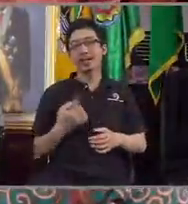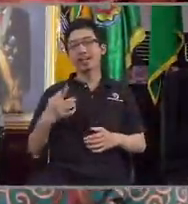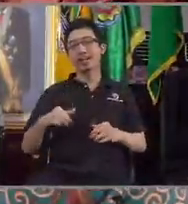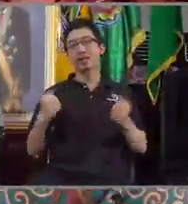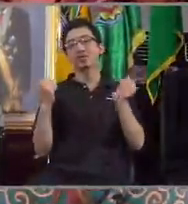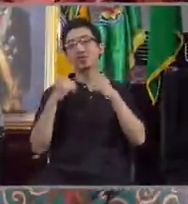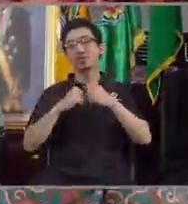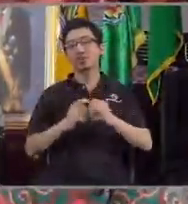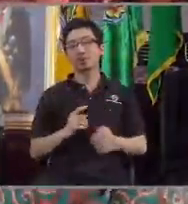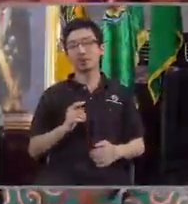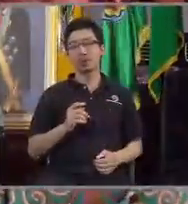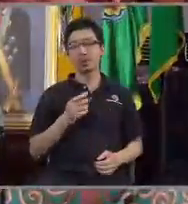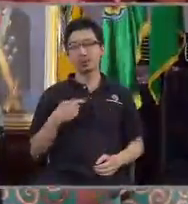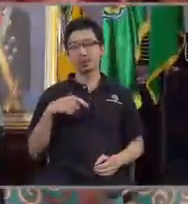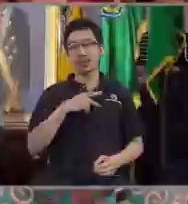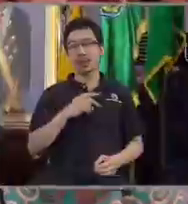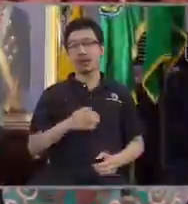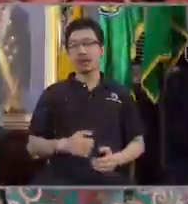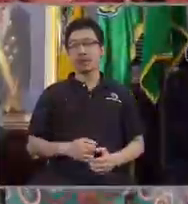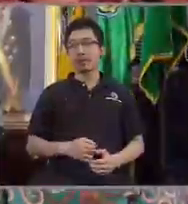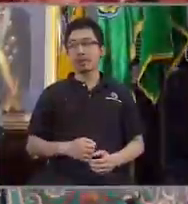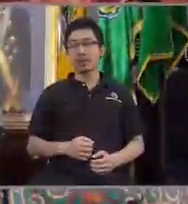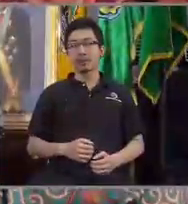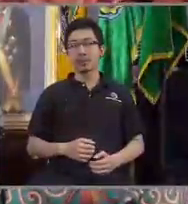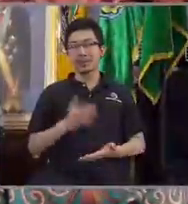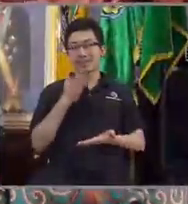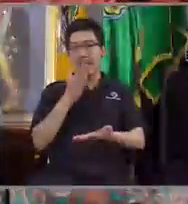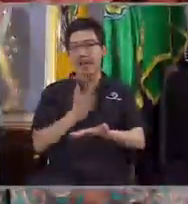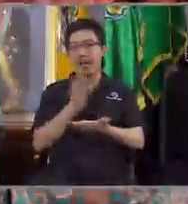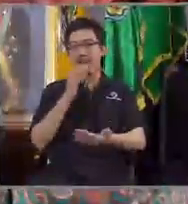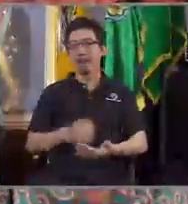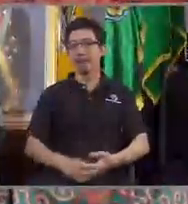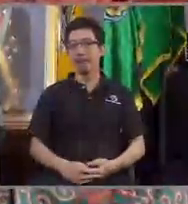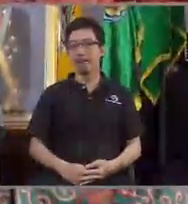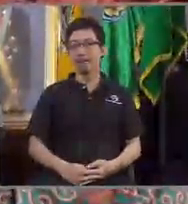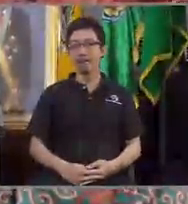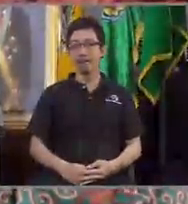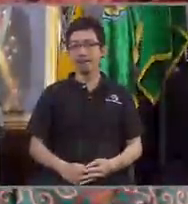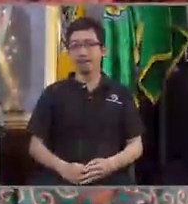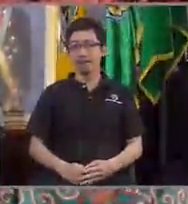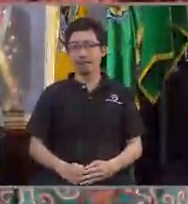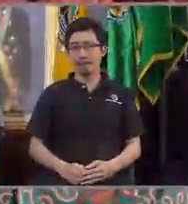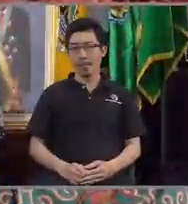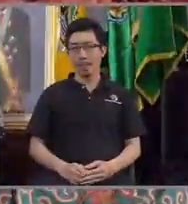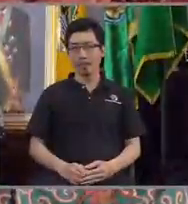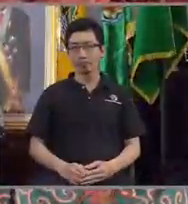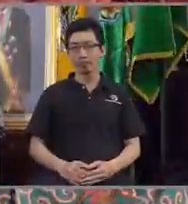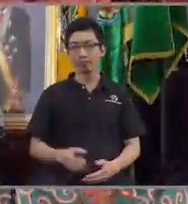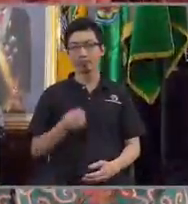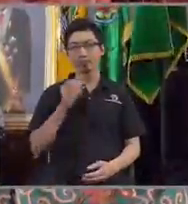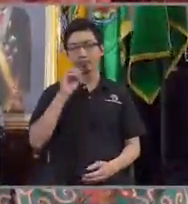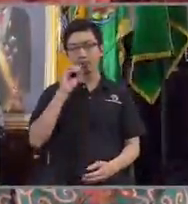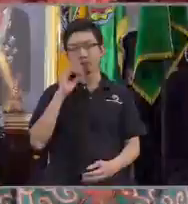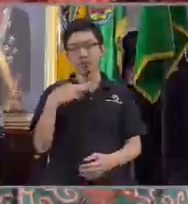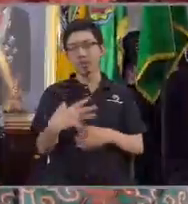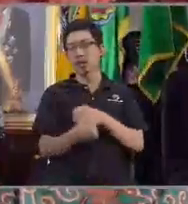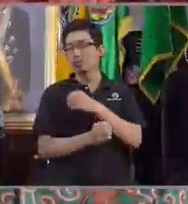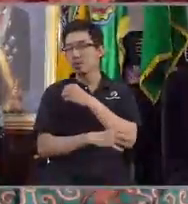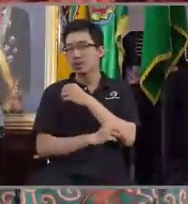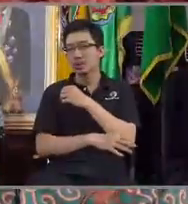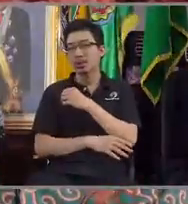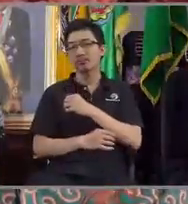ini meniru pak gubernur ini bapak ibu Hai berbicara soal kemiskinan